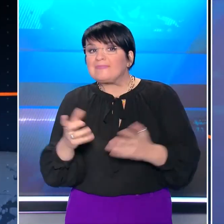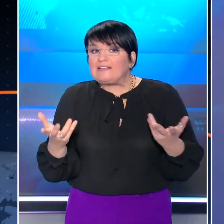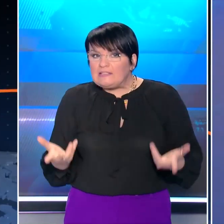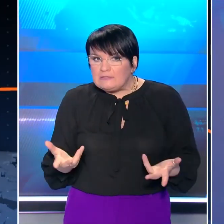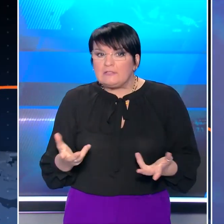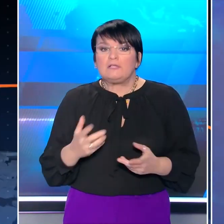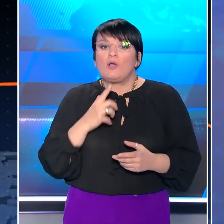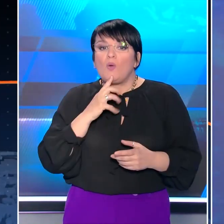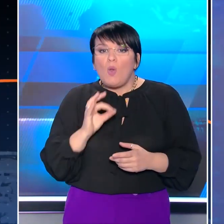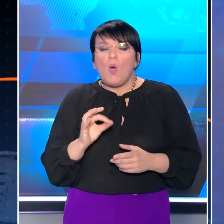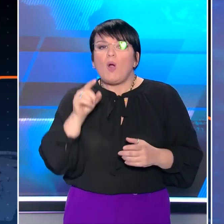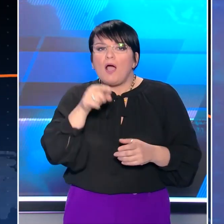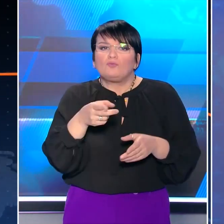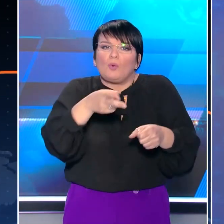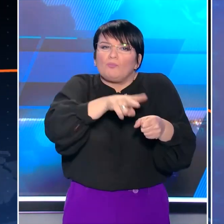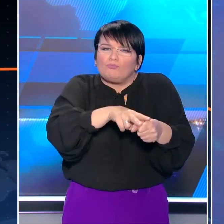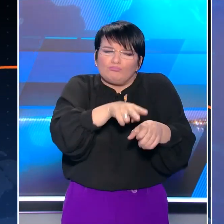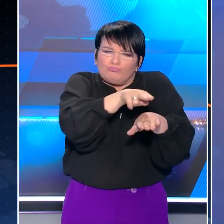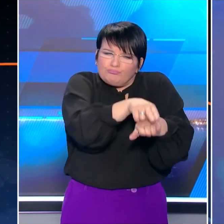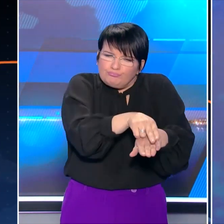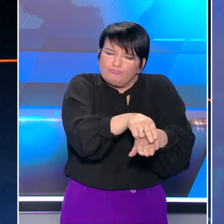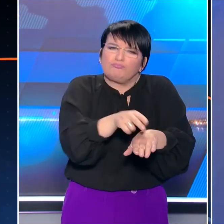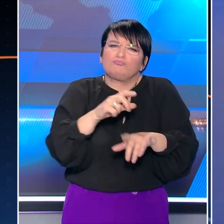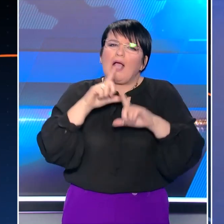Υπότιτλοι AUTHORWAVE